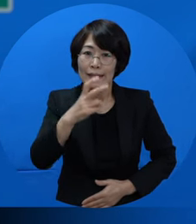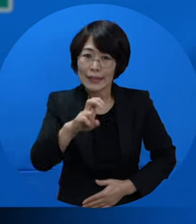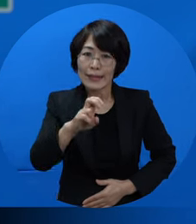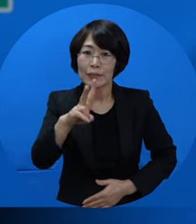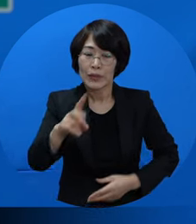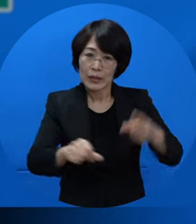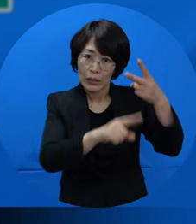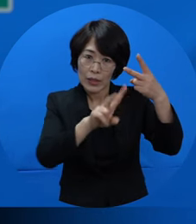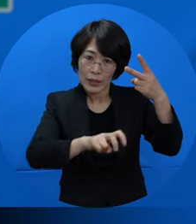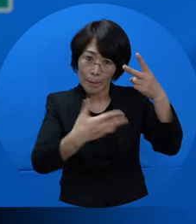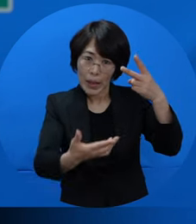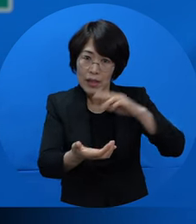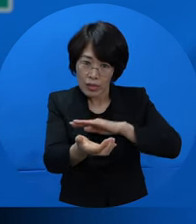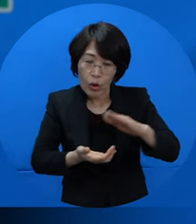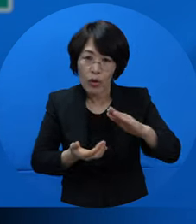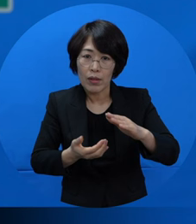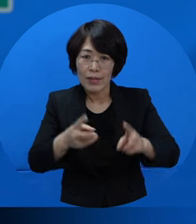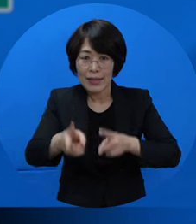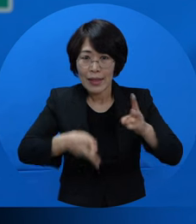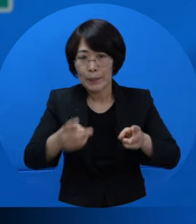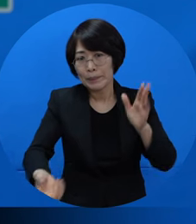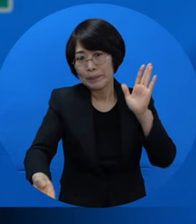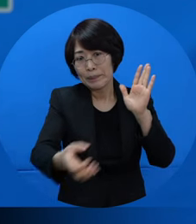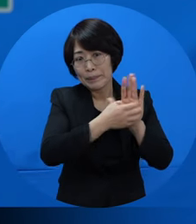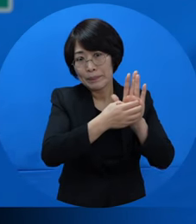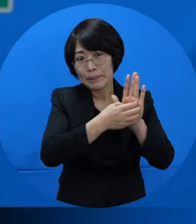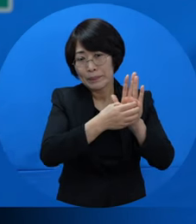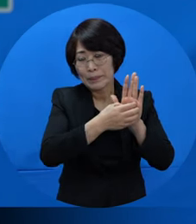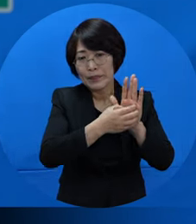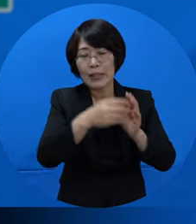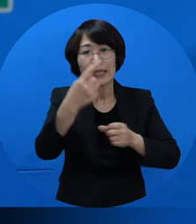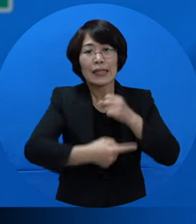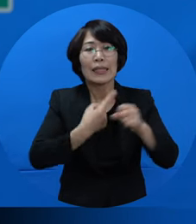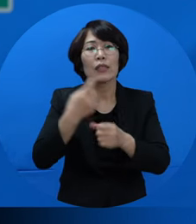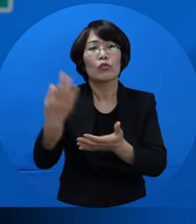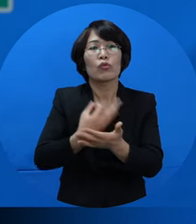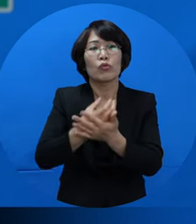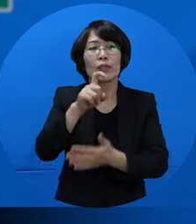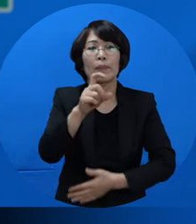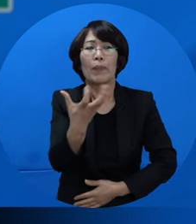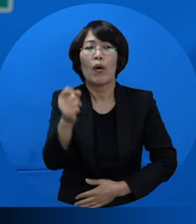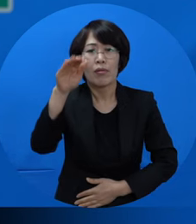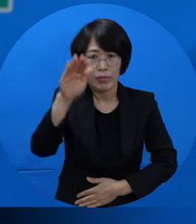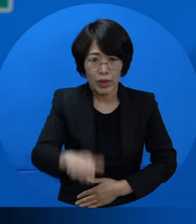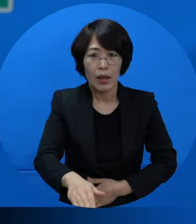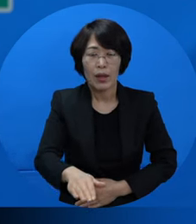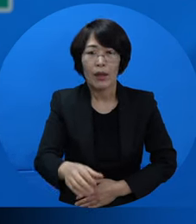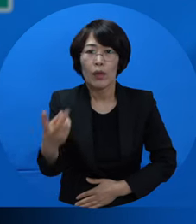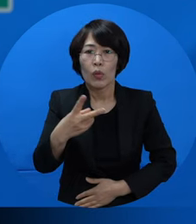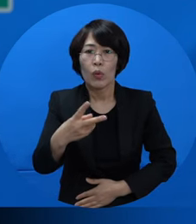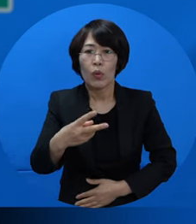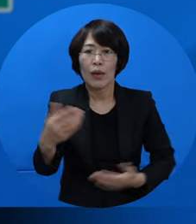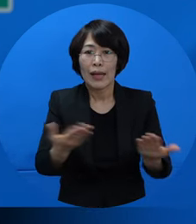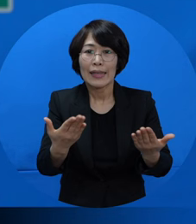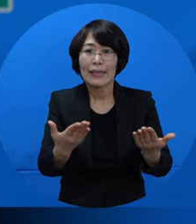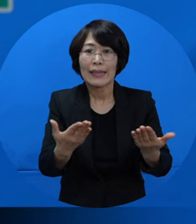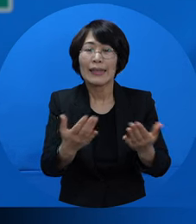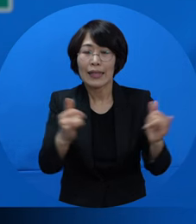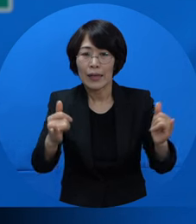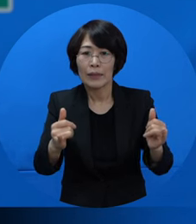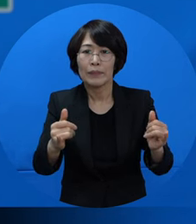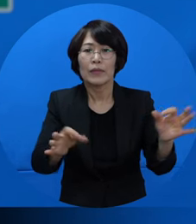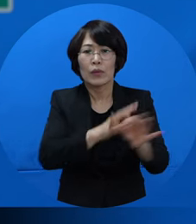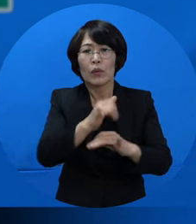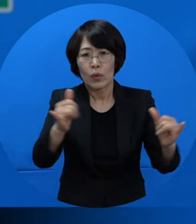2월 28일 이전 사업자등록을 한 연 매출 15억 원이 아 상식을 유다가